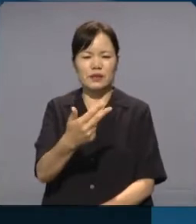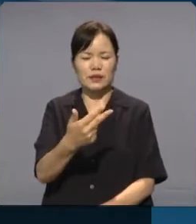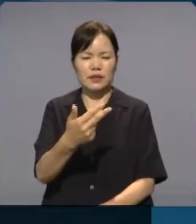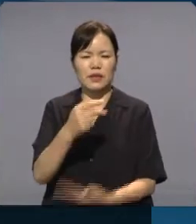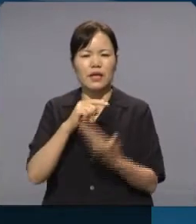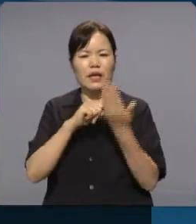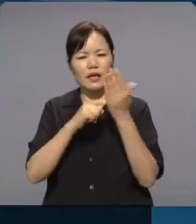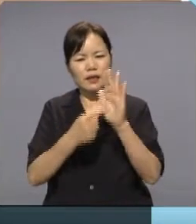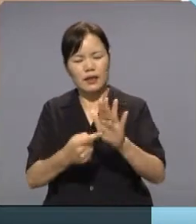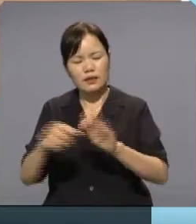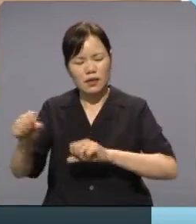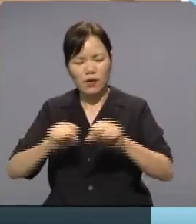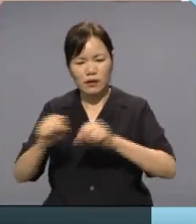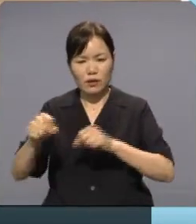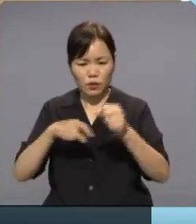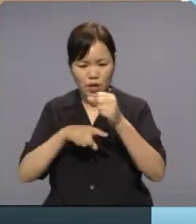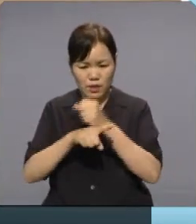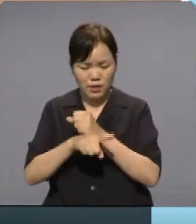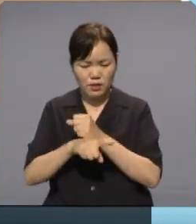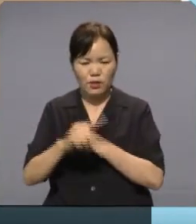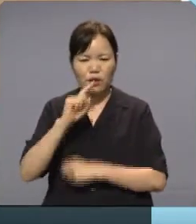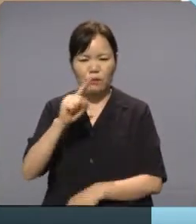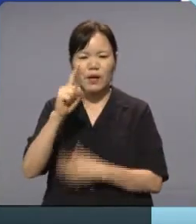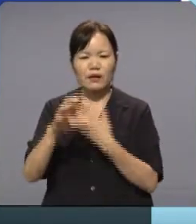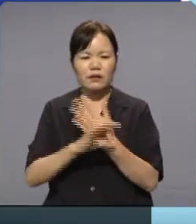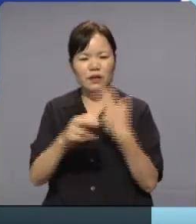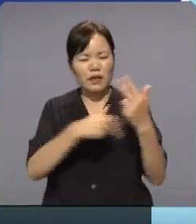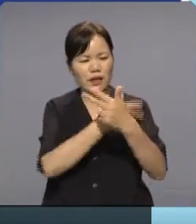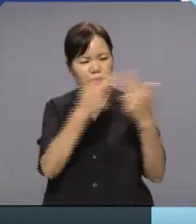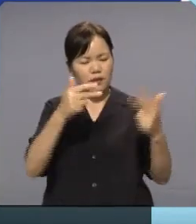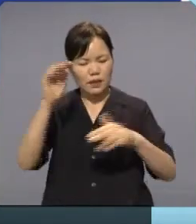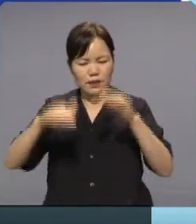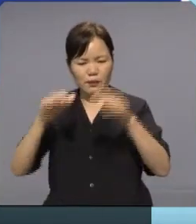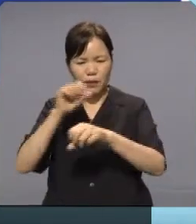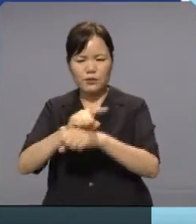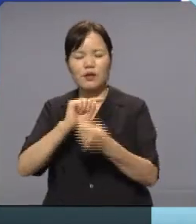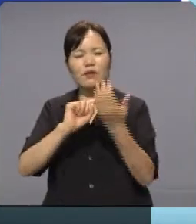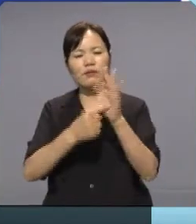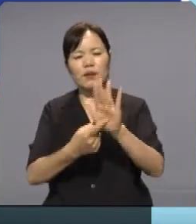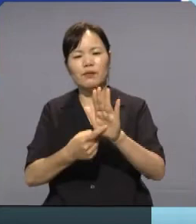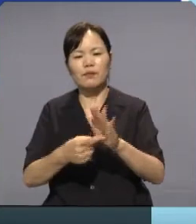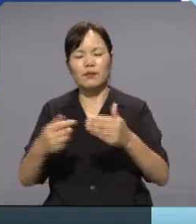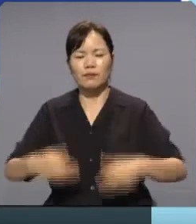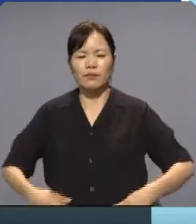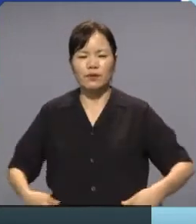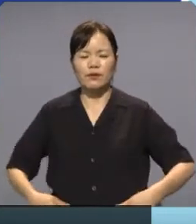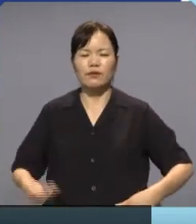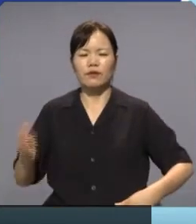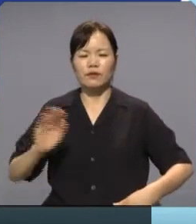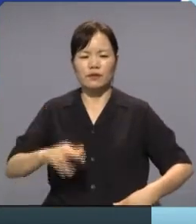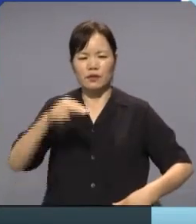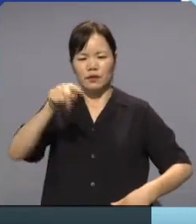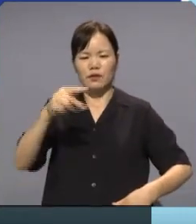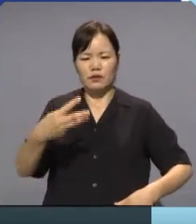당위성을 얘기하려면 이재명 의원과의 차별성을 강조할 수밖에 없습니다. 하지만 아까 앞서서 말씀하셨던 것처럼